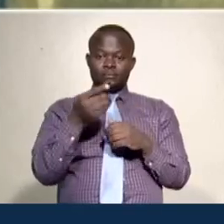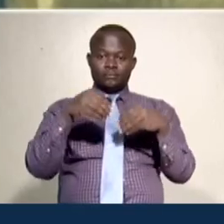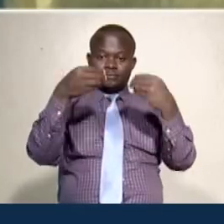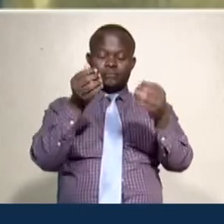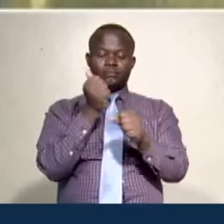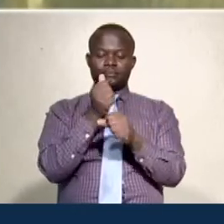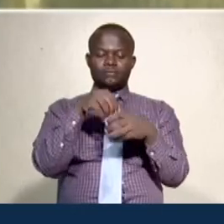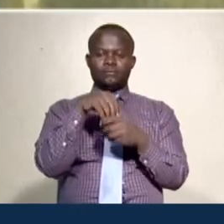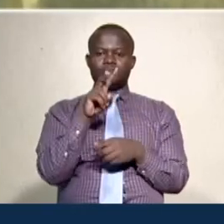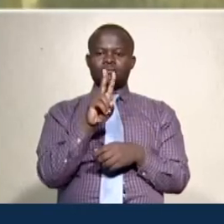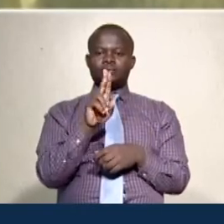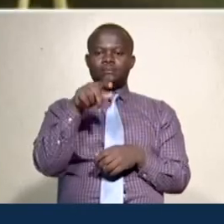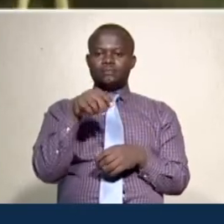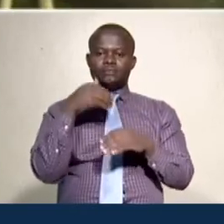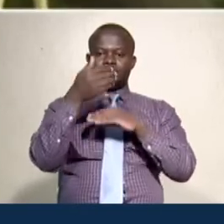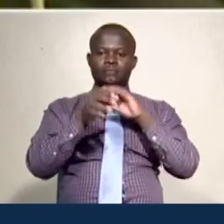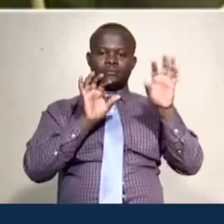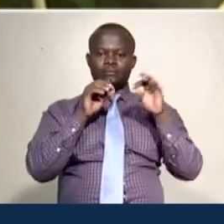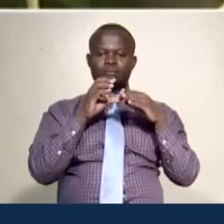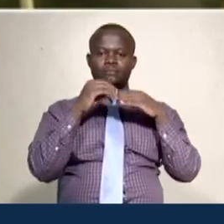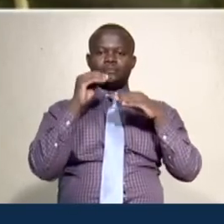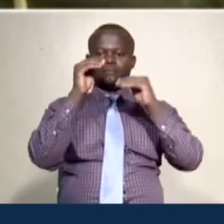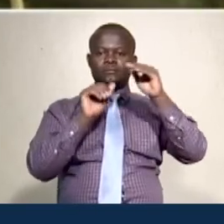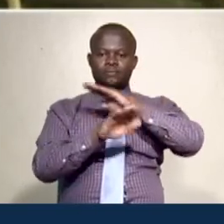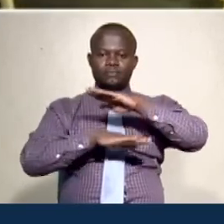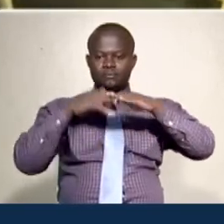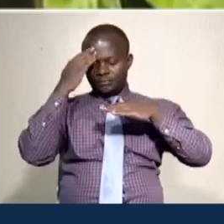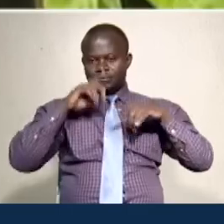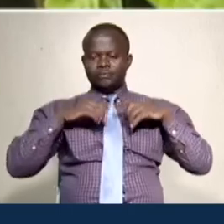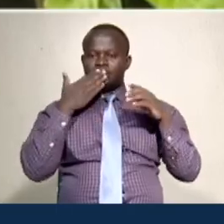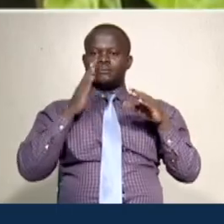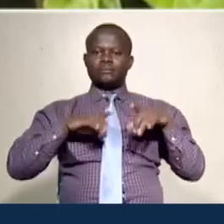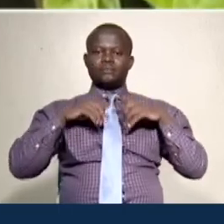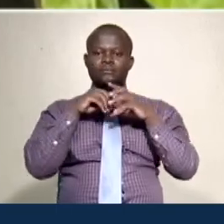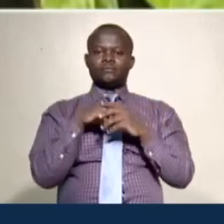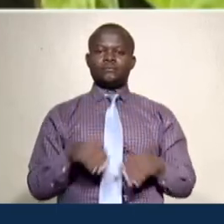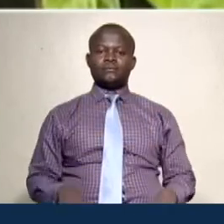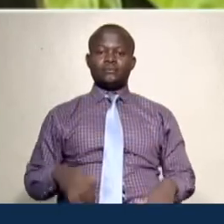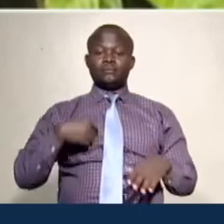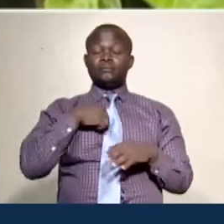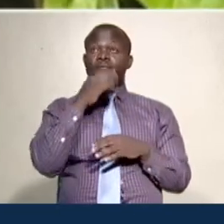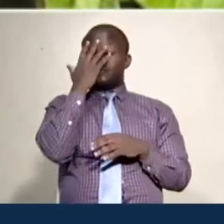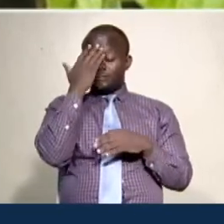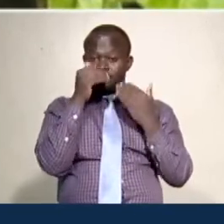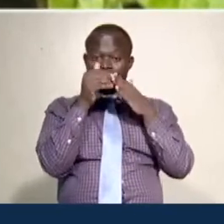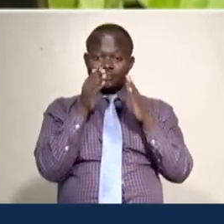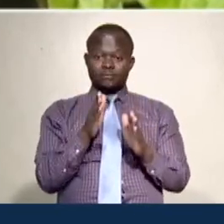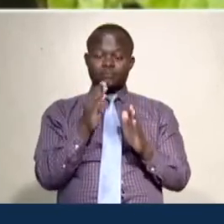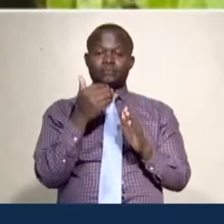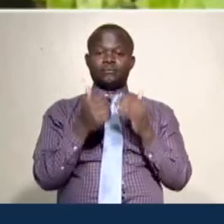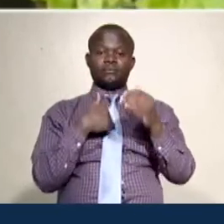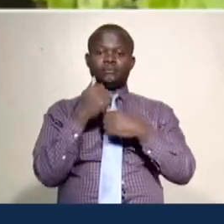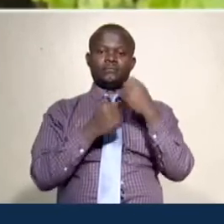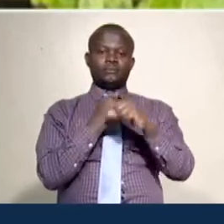imirimo muri VUP nyuma yo gutoranwa n'ubuyobozi bw'ibanze kubera imibereho mibi yarabayemo. Umva bintu ipfunwe kuko umuntu w'imyaka 35 kujya mu